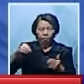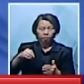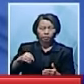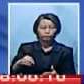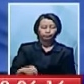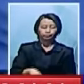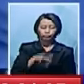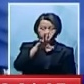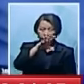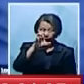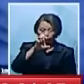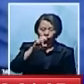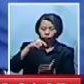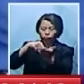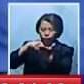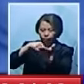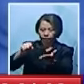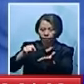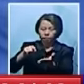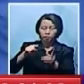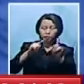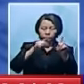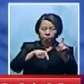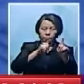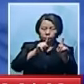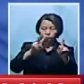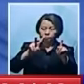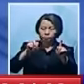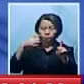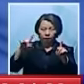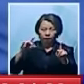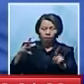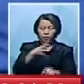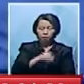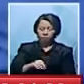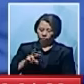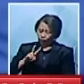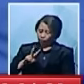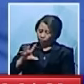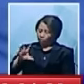iaitu RM500 dibayar pada Januari 2018